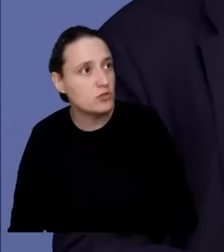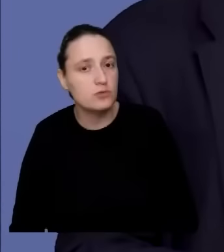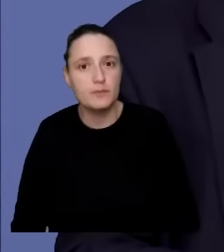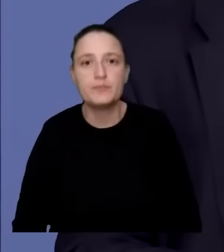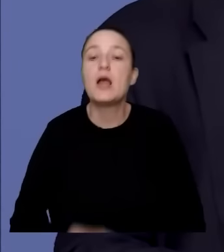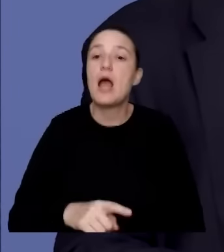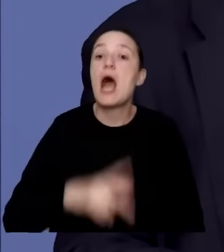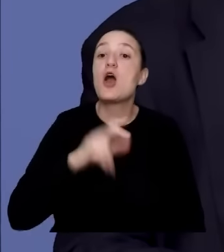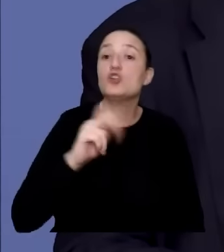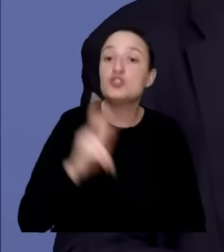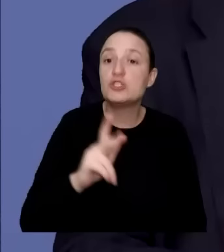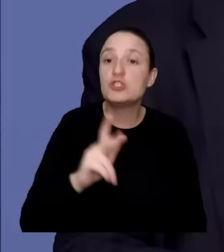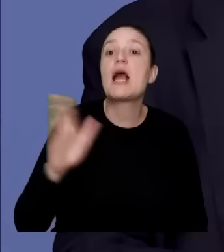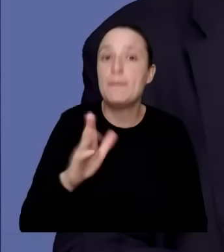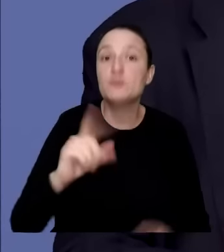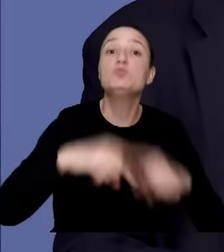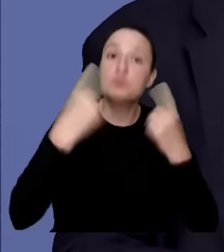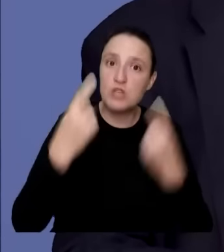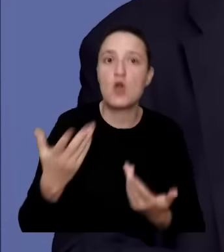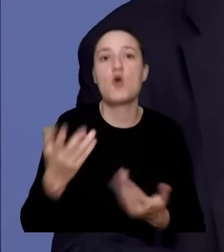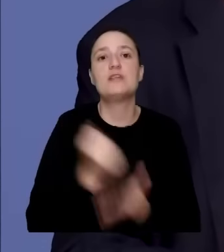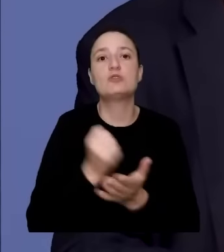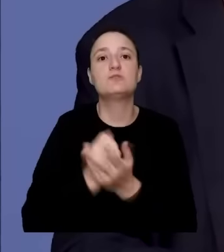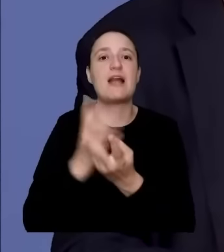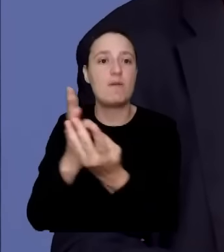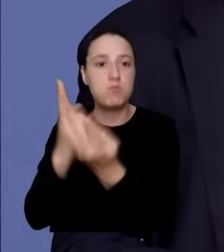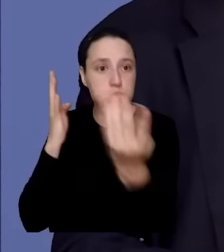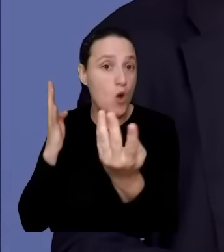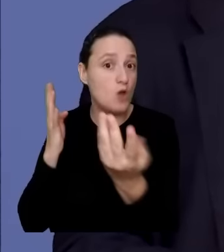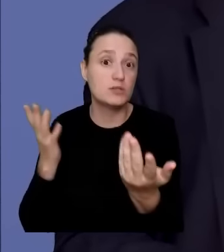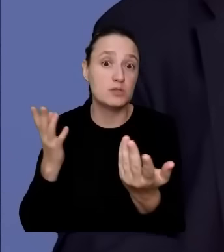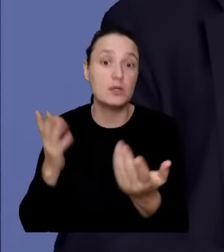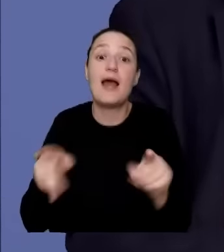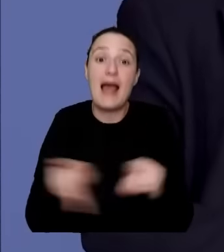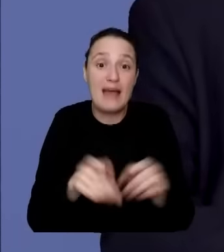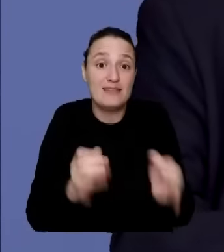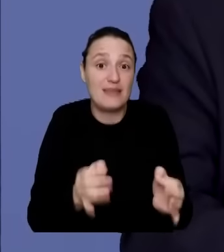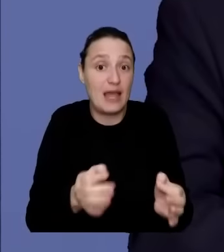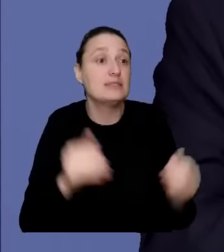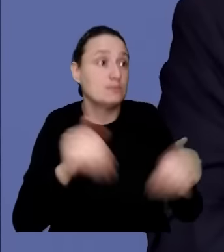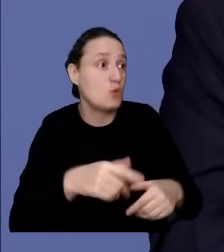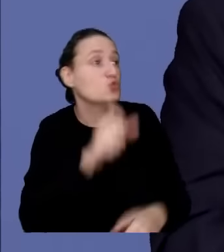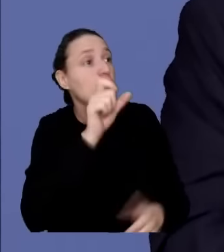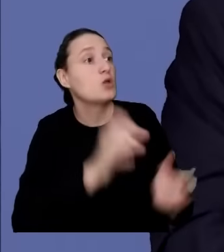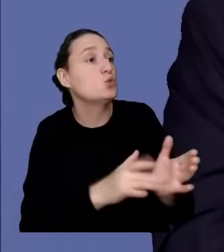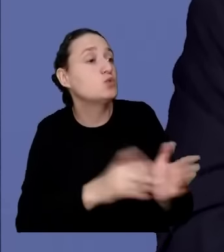udało przekonać Tuska do płotu na granicy to przekonajmy Tuska